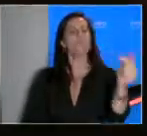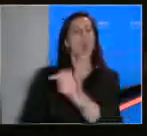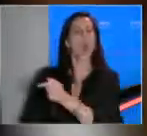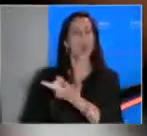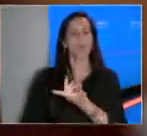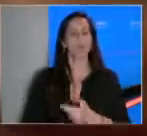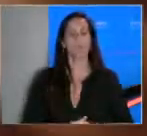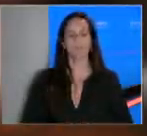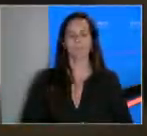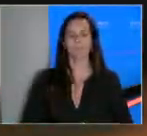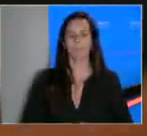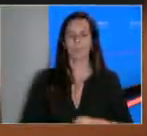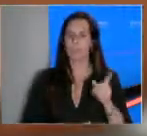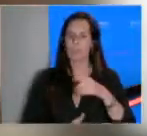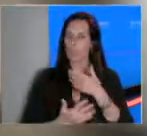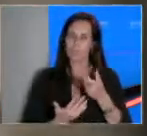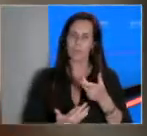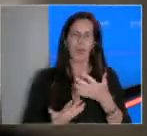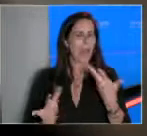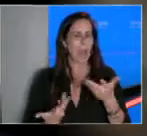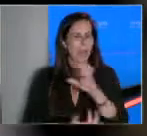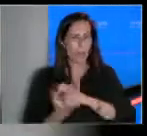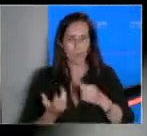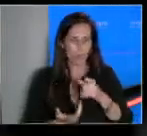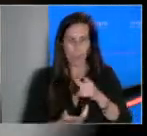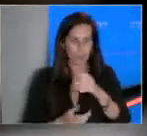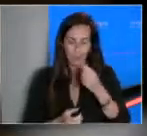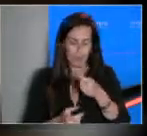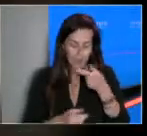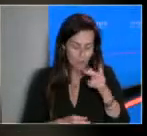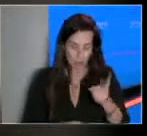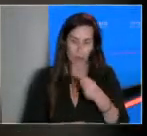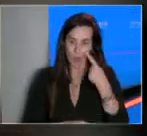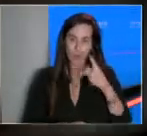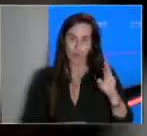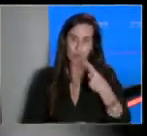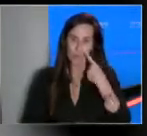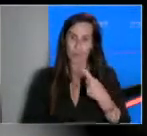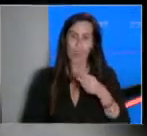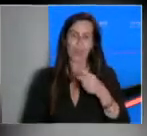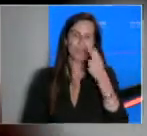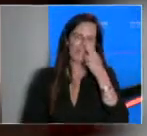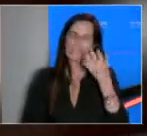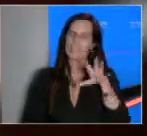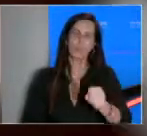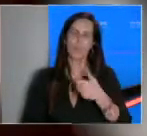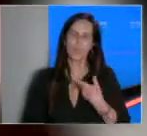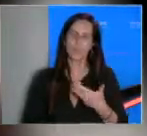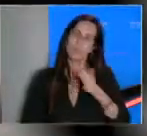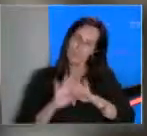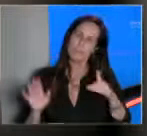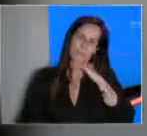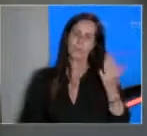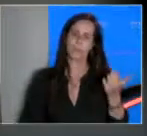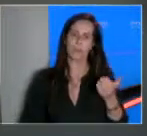נכנס לצביע. למה פרובוקציה? אתה עושה... אבל הנה, עוד פעם רואים את זה. אני אפשר לתפוס